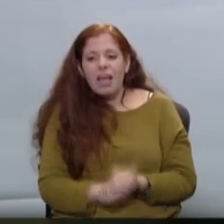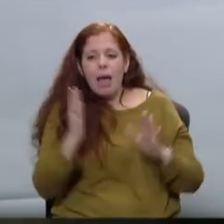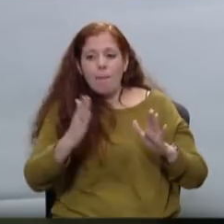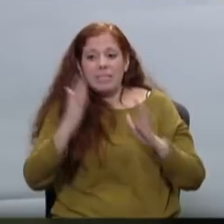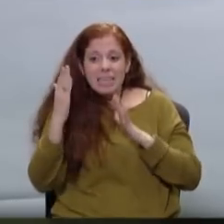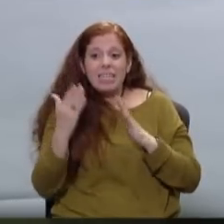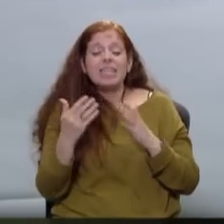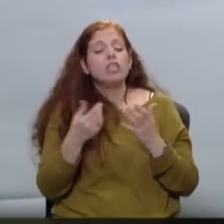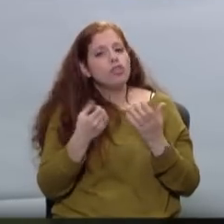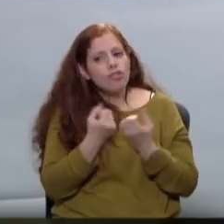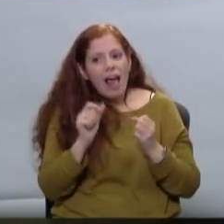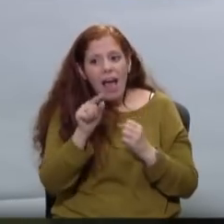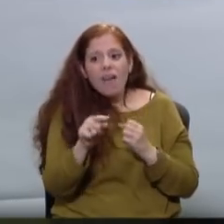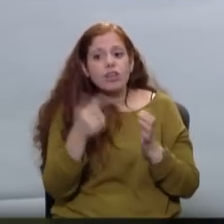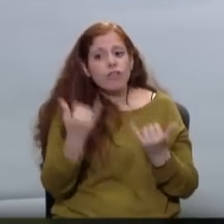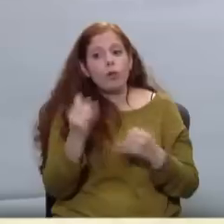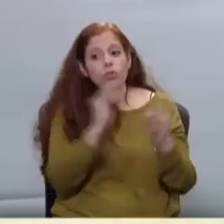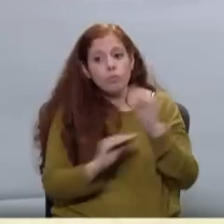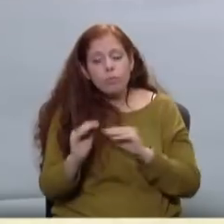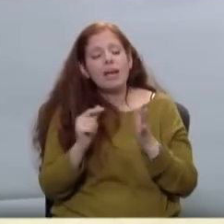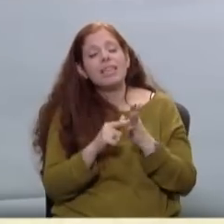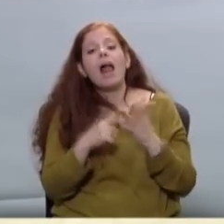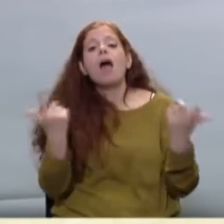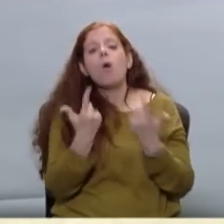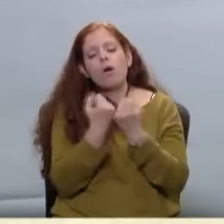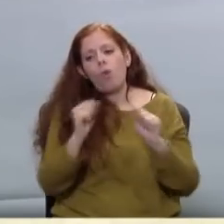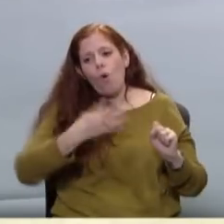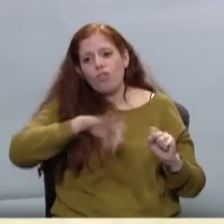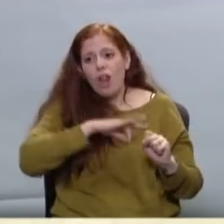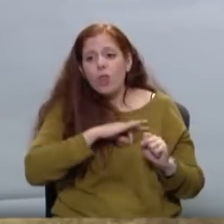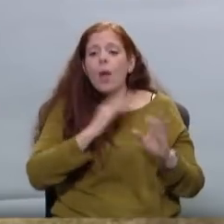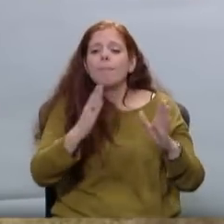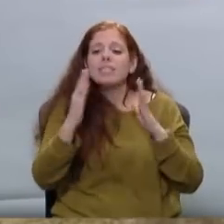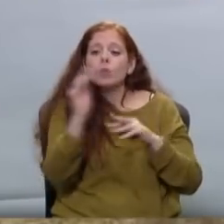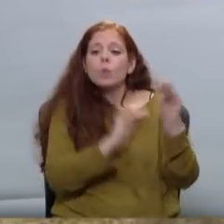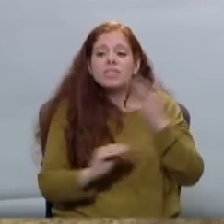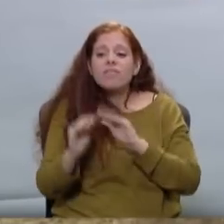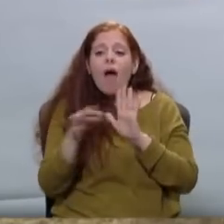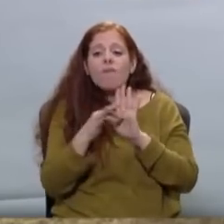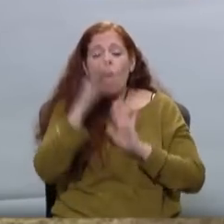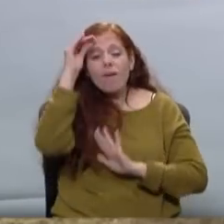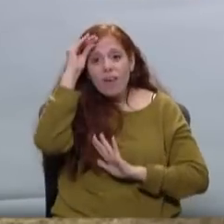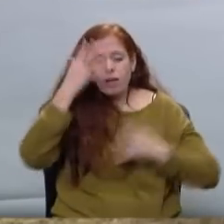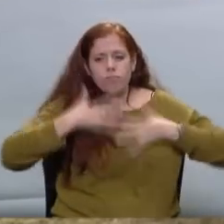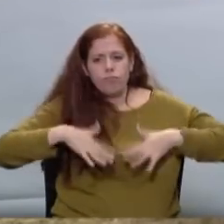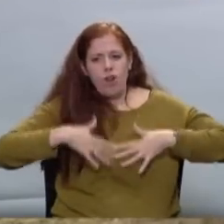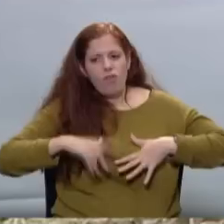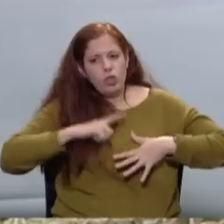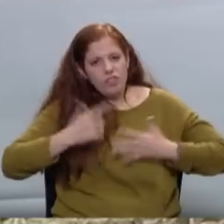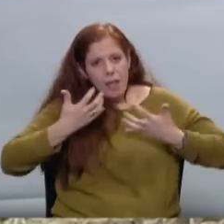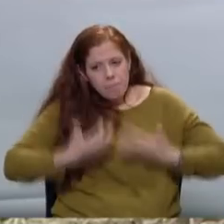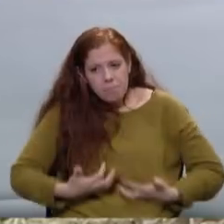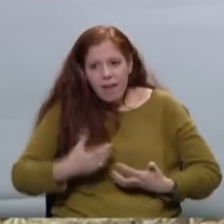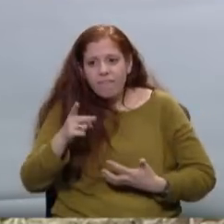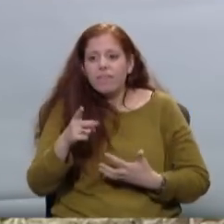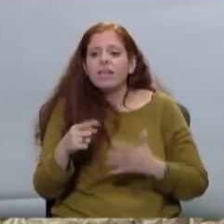occupy Estonia and now we're going to use it to celebrate our freedom. You know, this truck was designed for men wearing heavy uniforms